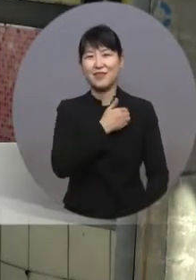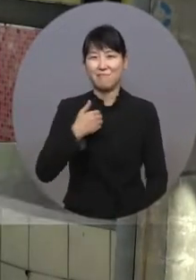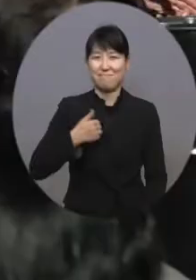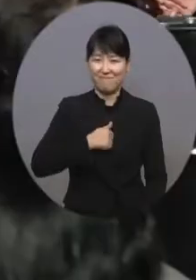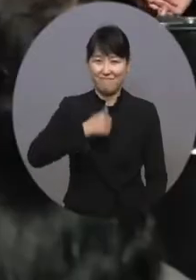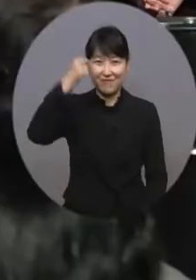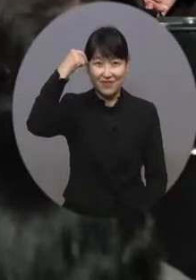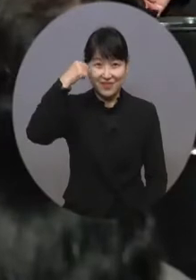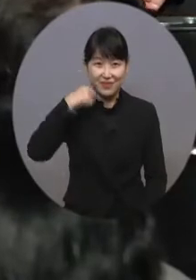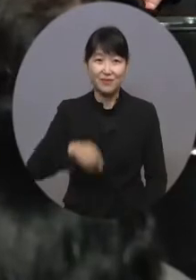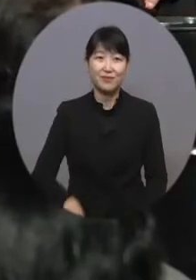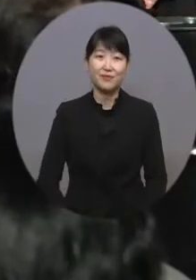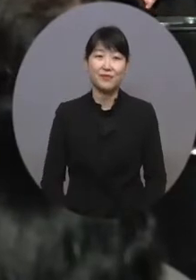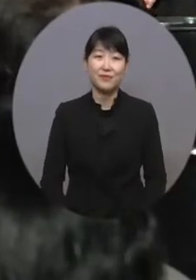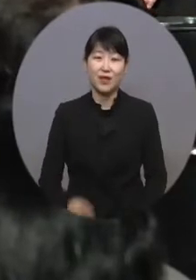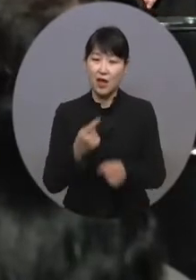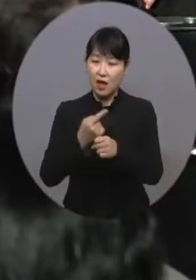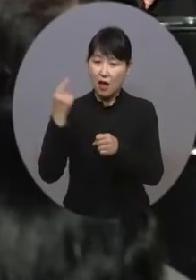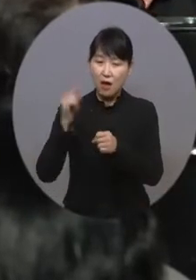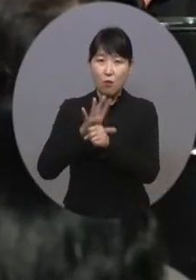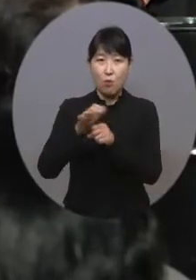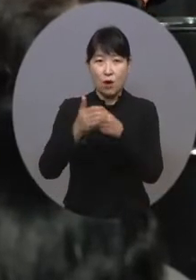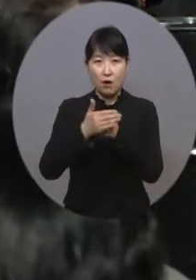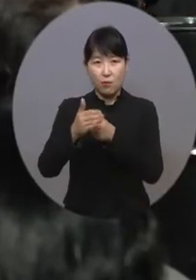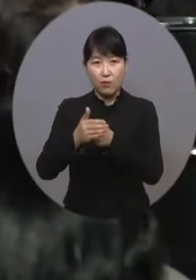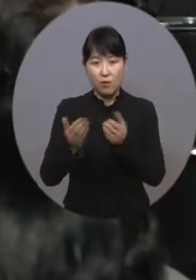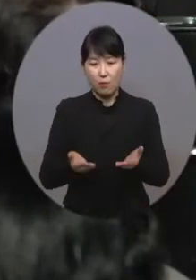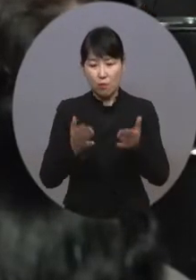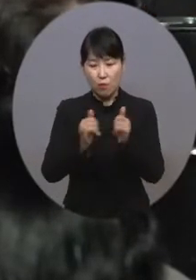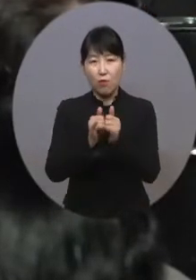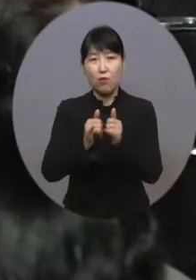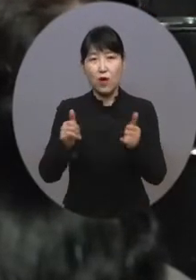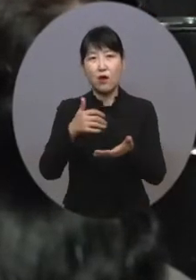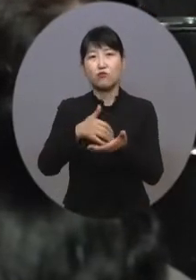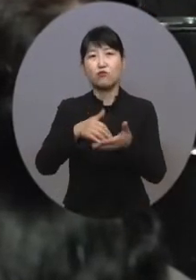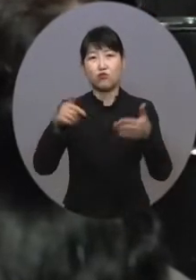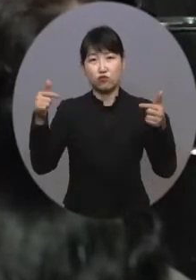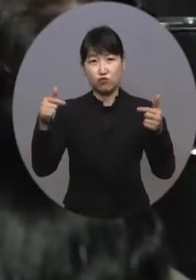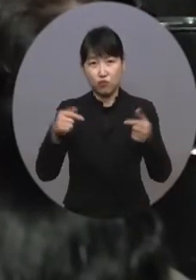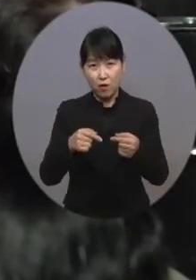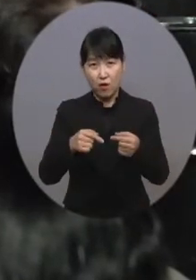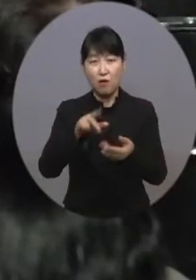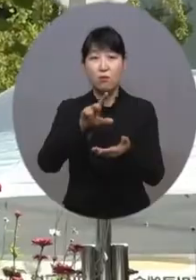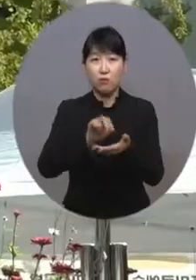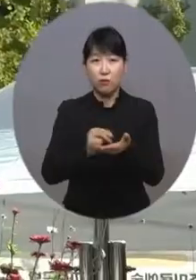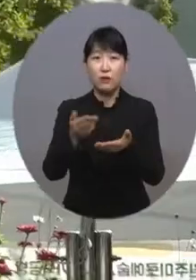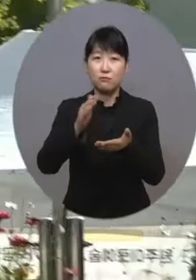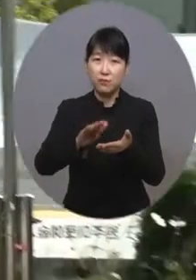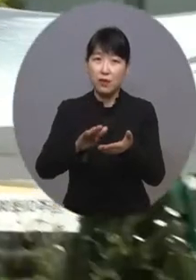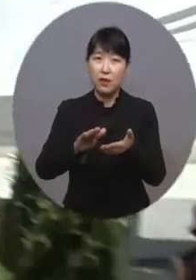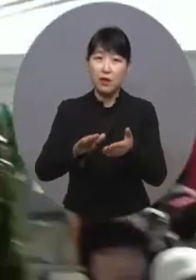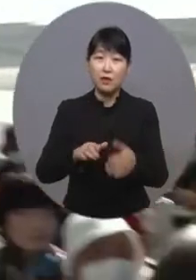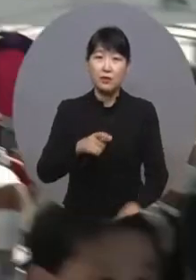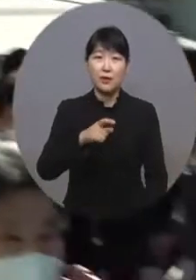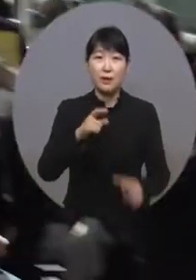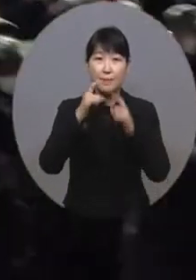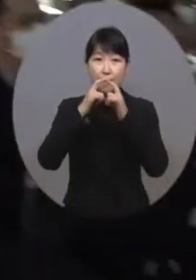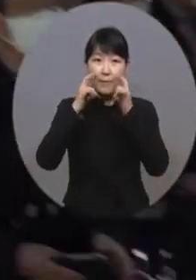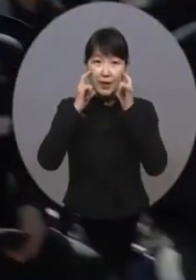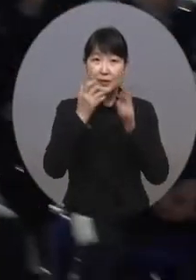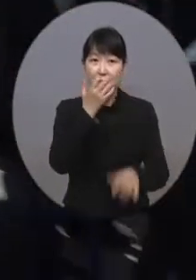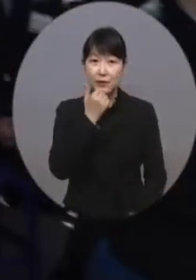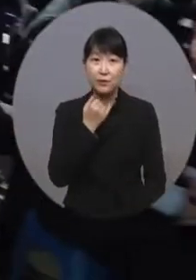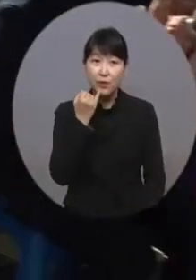같아요. 작년에는 코로나로 인해 자원봉사자가 예년에 비해 상대적으로 적어 어려움이 있었지만 외부 마스크 허용이 된